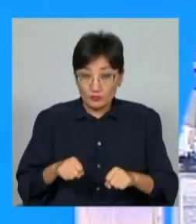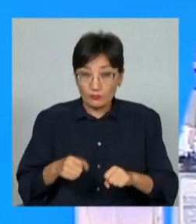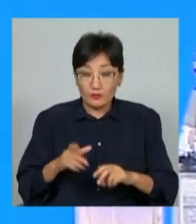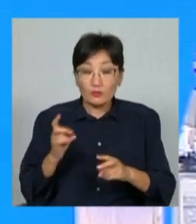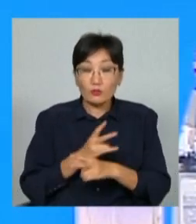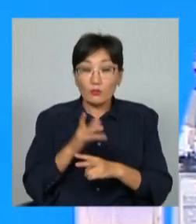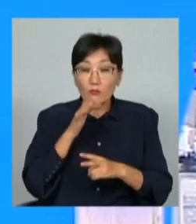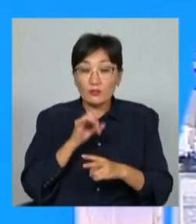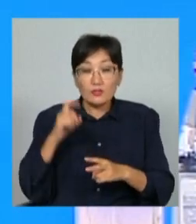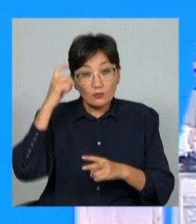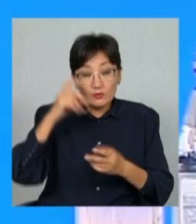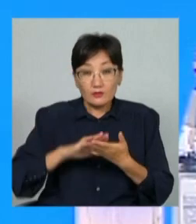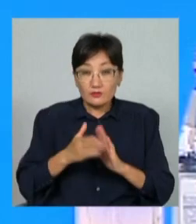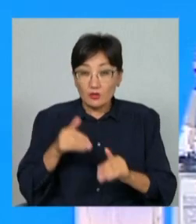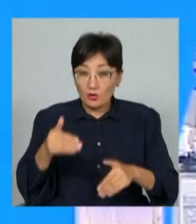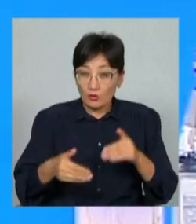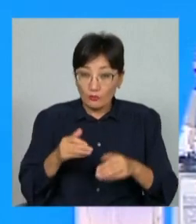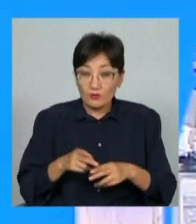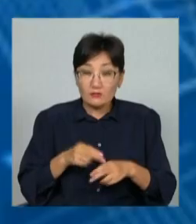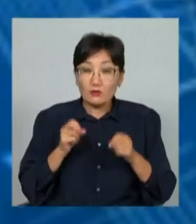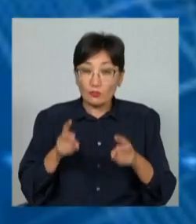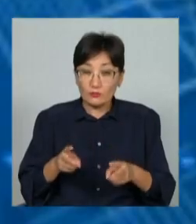түнгі уақытта және мас күйде шомылу қауіпті.